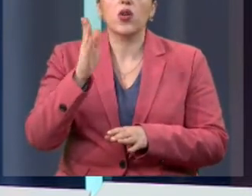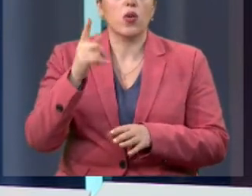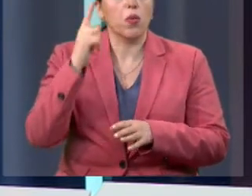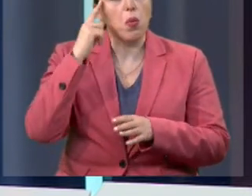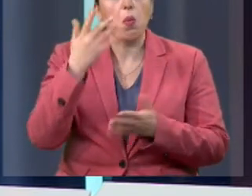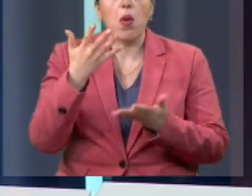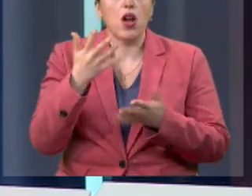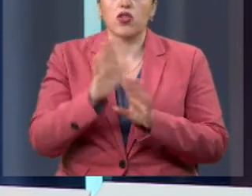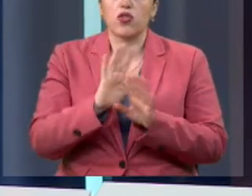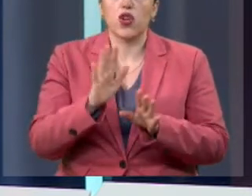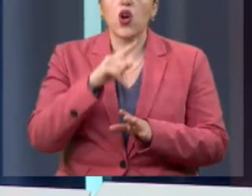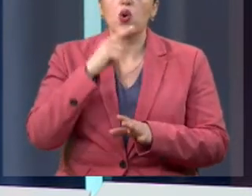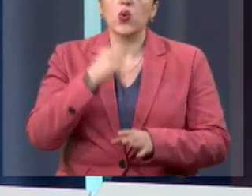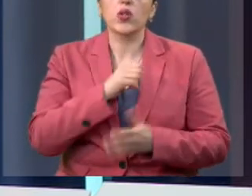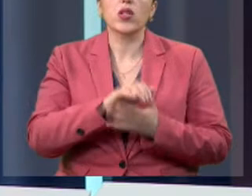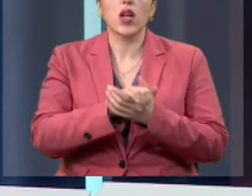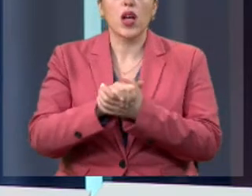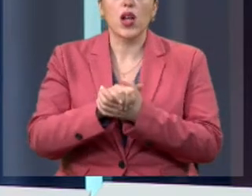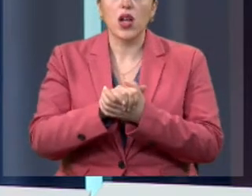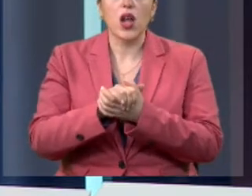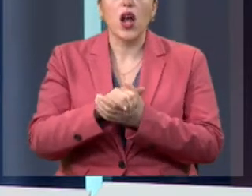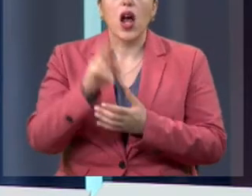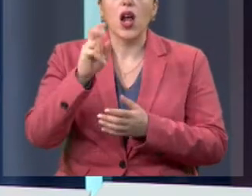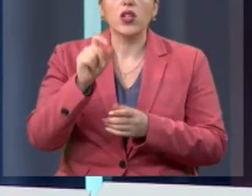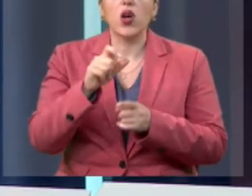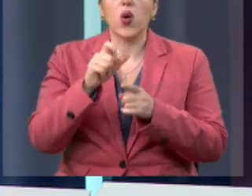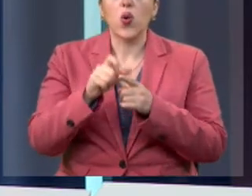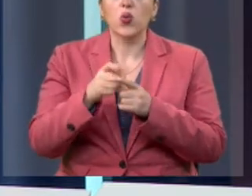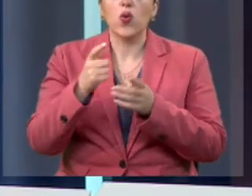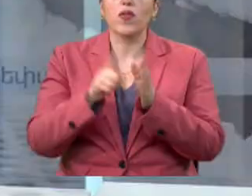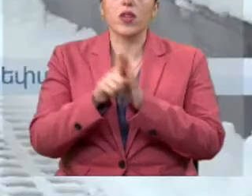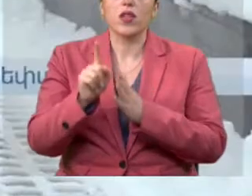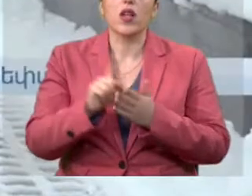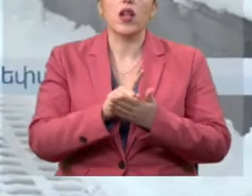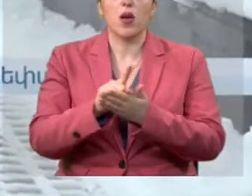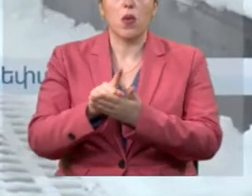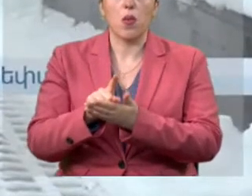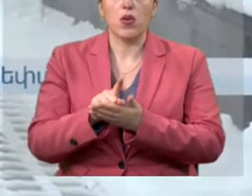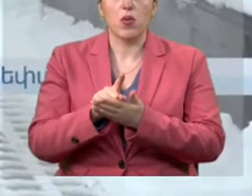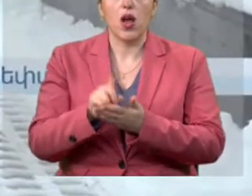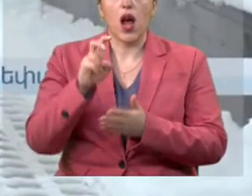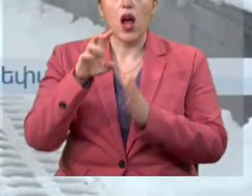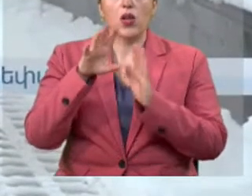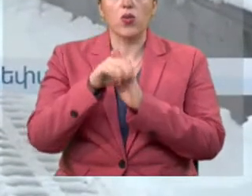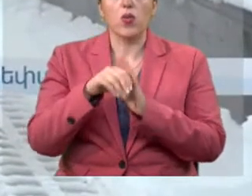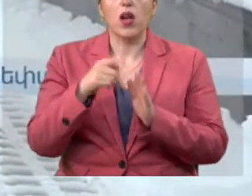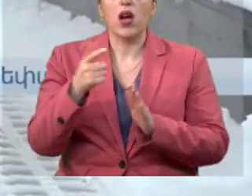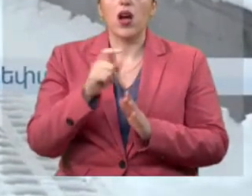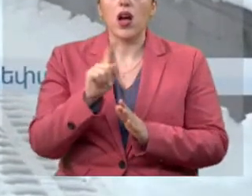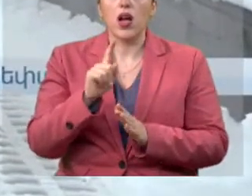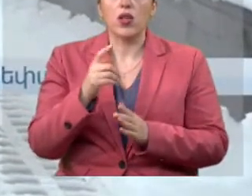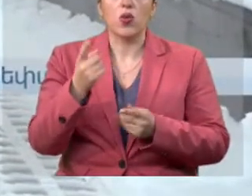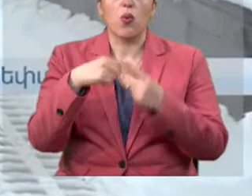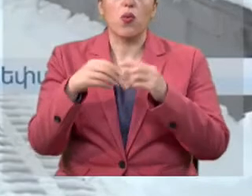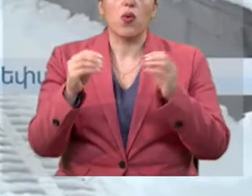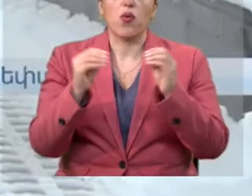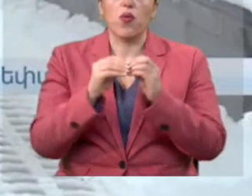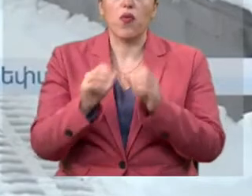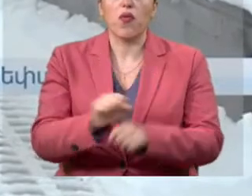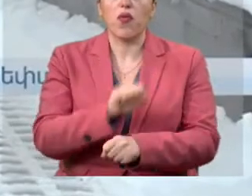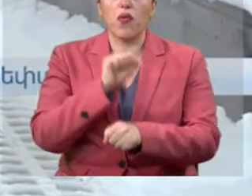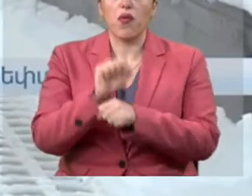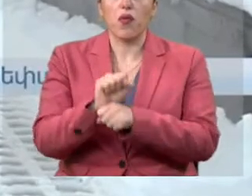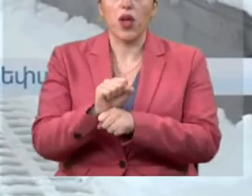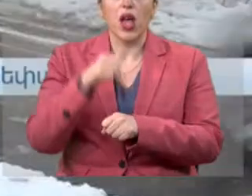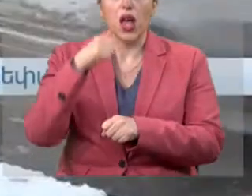ռուս խաղաղապահները արցախցիների խոսքով բանակցում են։ Արցախում գազամատակարարումը կրկին խափանվել է